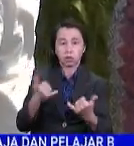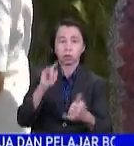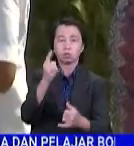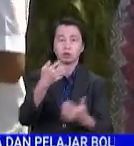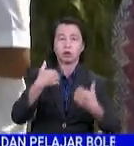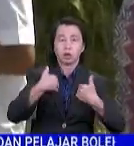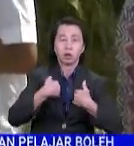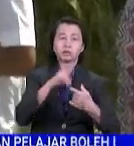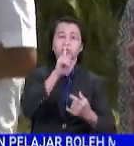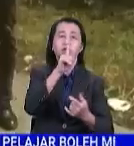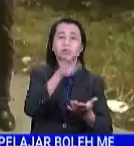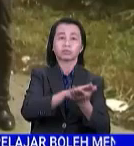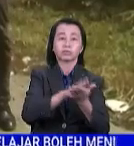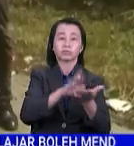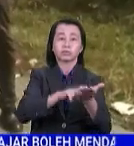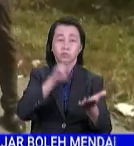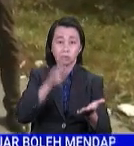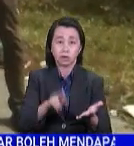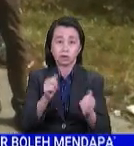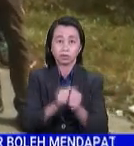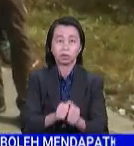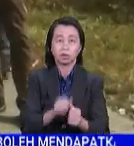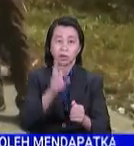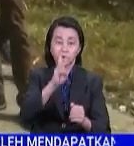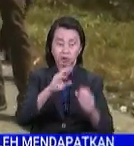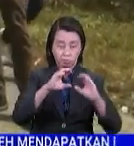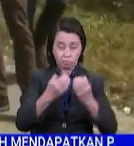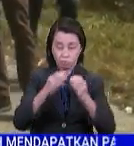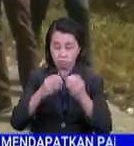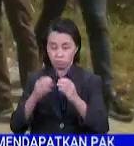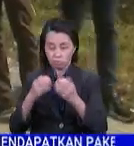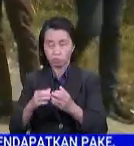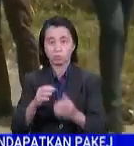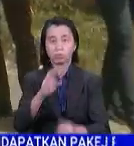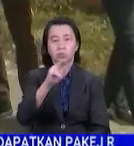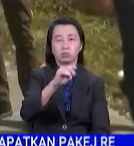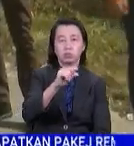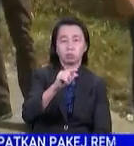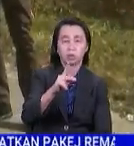hanya mempunyai sebuah sekolah rendah dengan 6 kelas iaitu SK Nangga Bone.